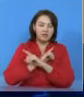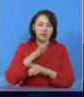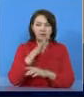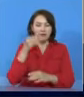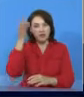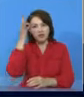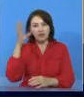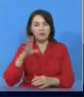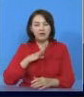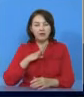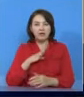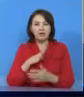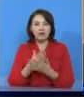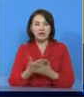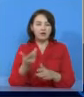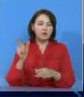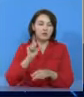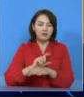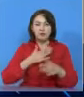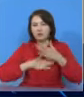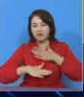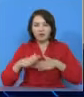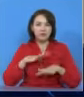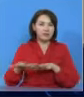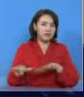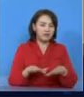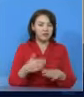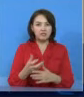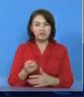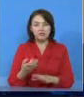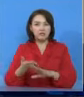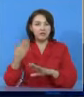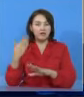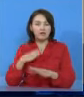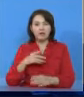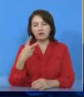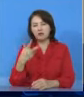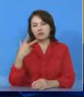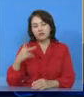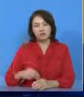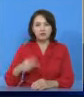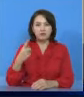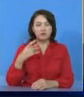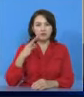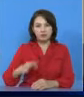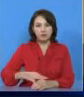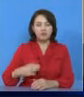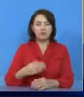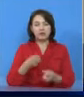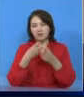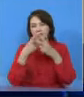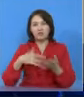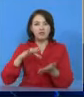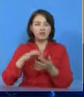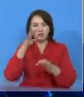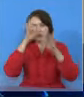алу бір жағынан өте қуаныштымын өтіп жатқан шараға. Табылдының артында қалған 3 қыз, 1 ұлы бар. Енді ұлы Астана қаласында